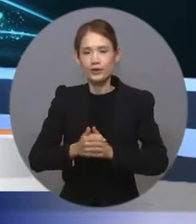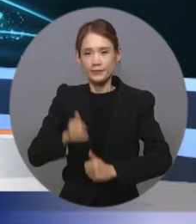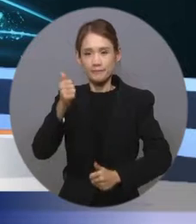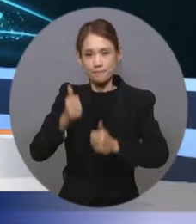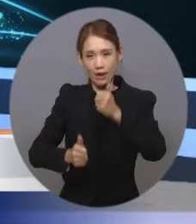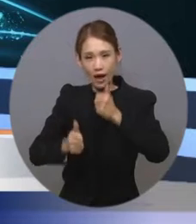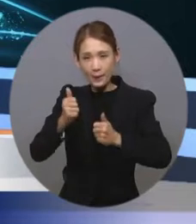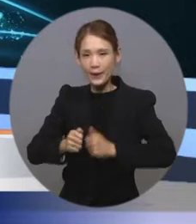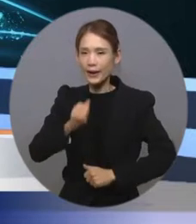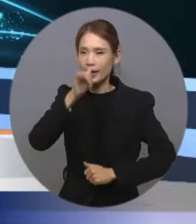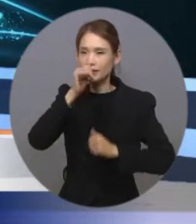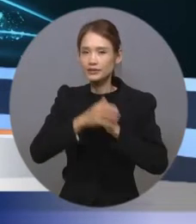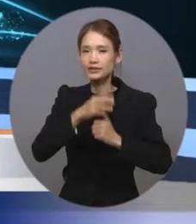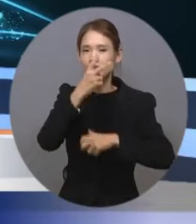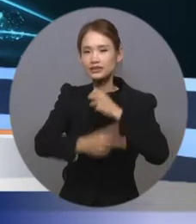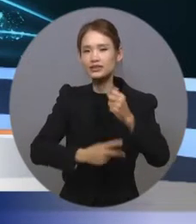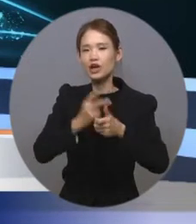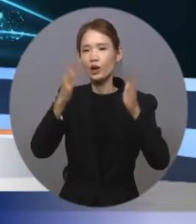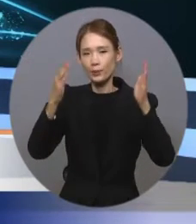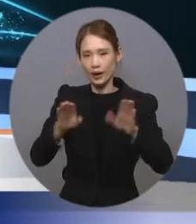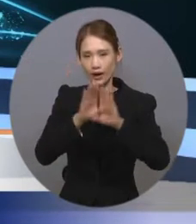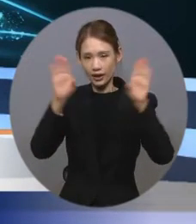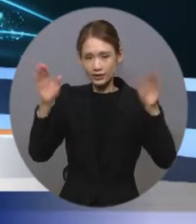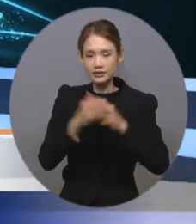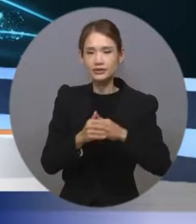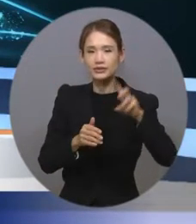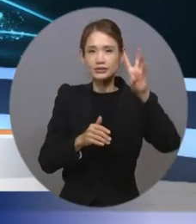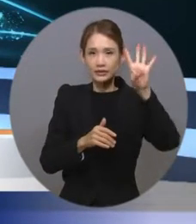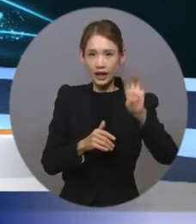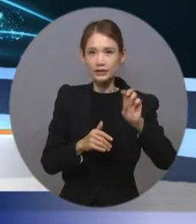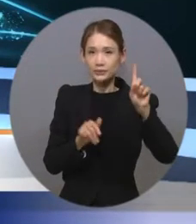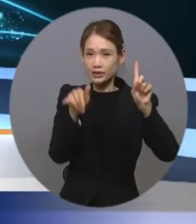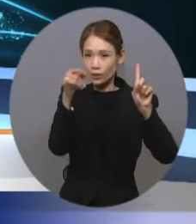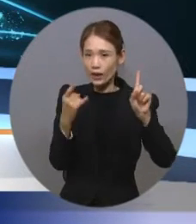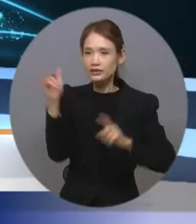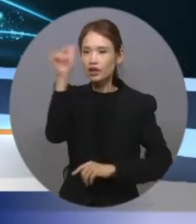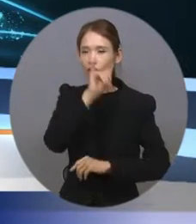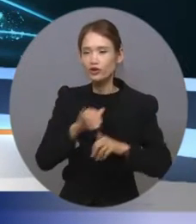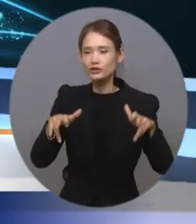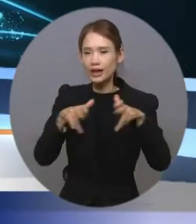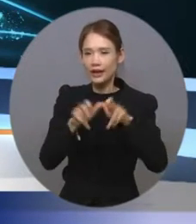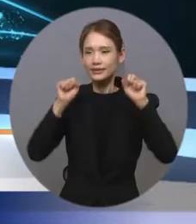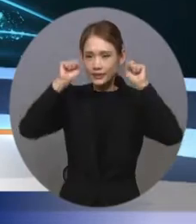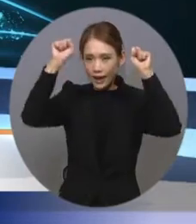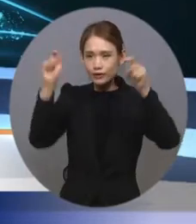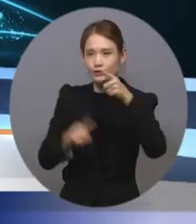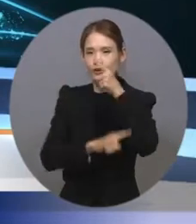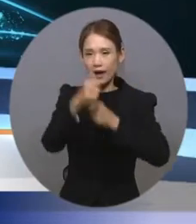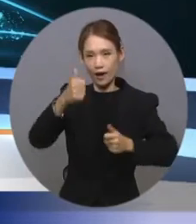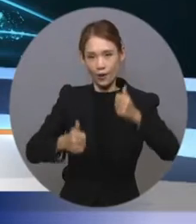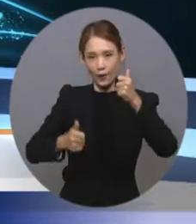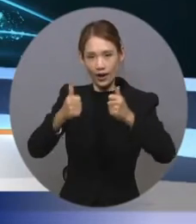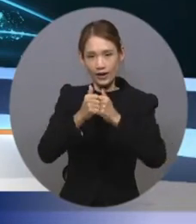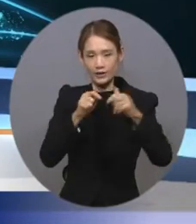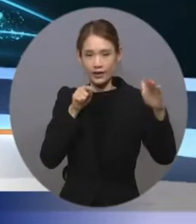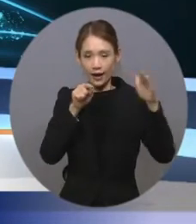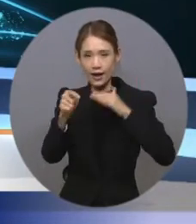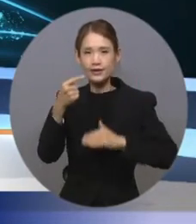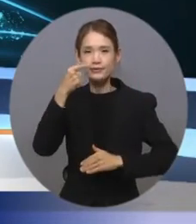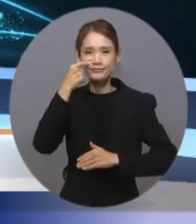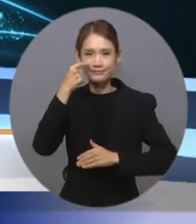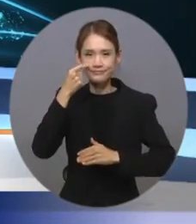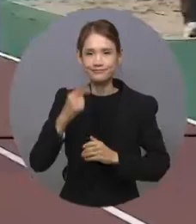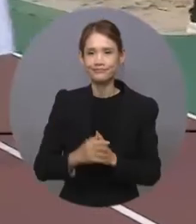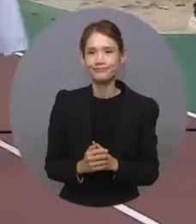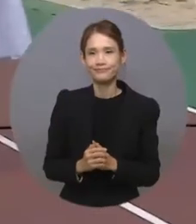펼쳐졌습니다. 2년 만에 열리게 된 제41회 전국 장애인 체육대회 현장에 박성용 기자가 다녀왔습니다.